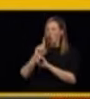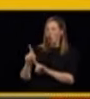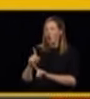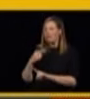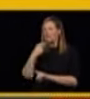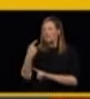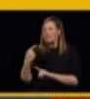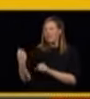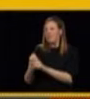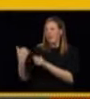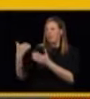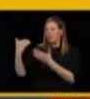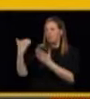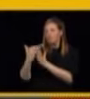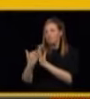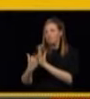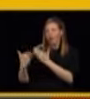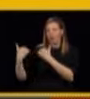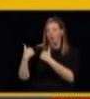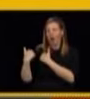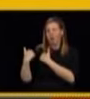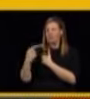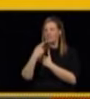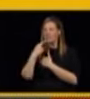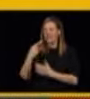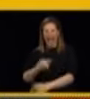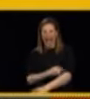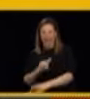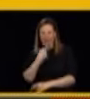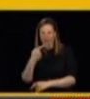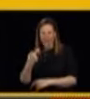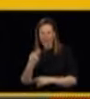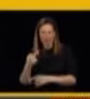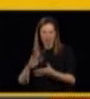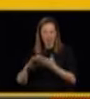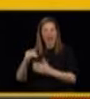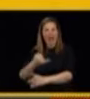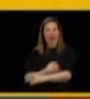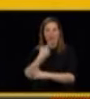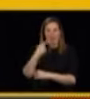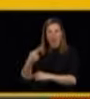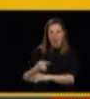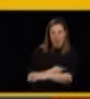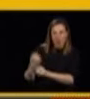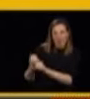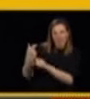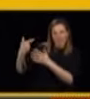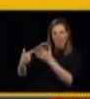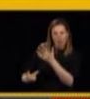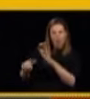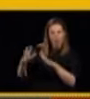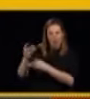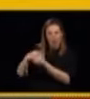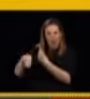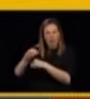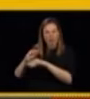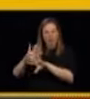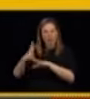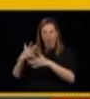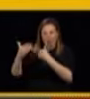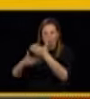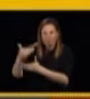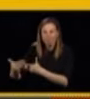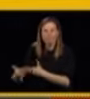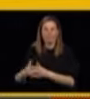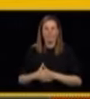là, déjà sur place? Quelle va être donc la chaîne de commandement? Comment tout ça va fonctionner dans les établissements? Bien, moi, je vais vous dire